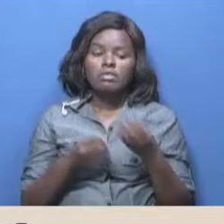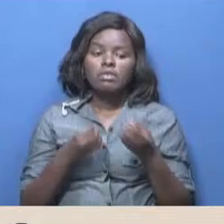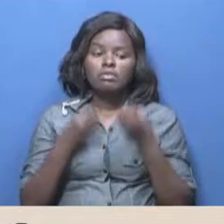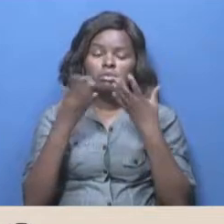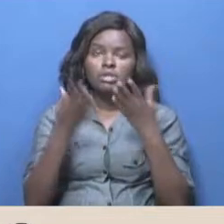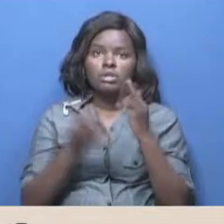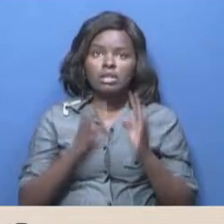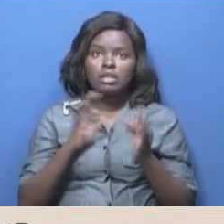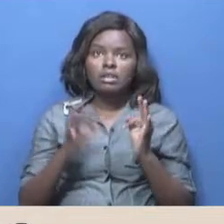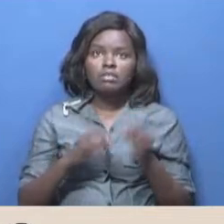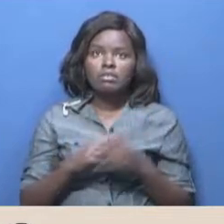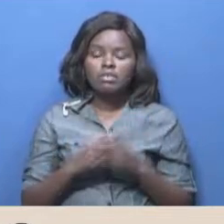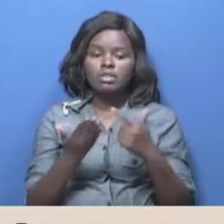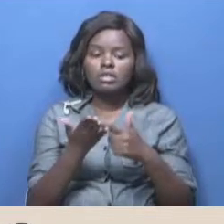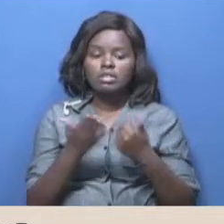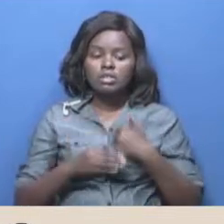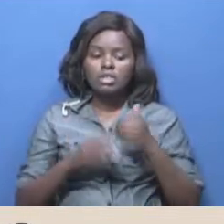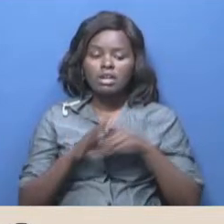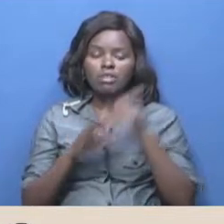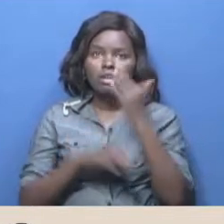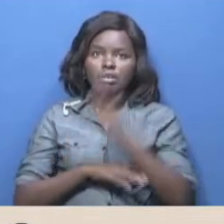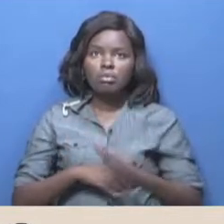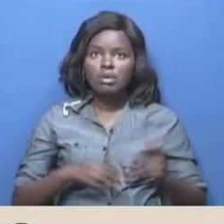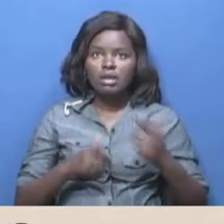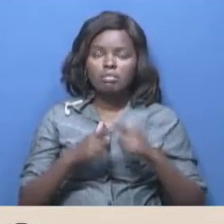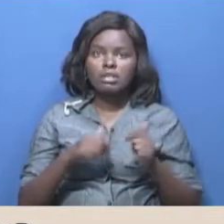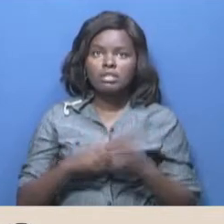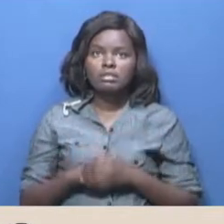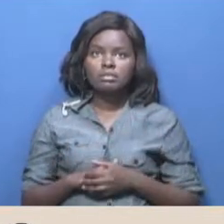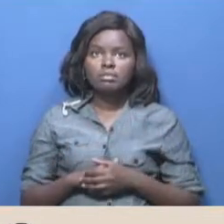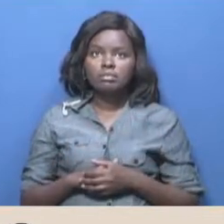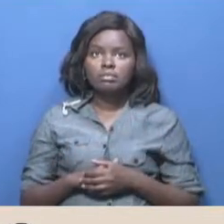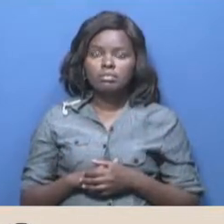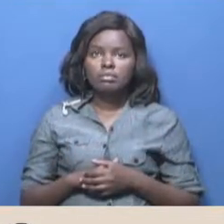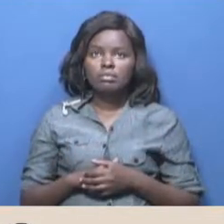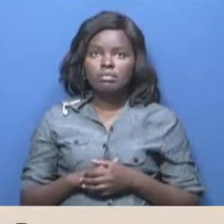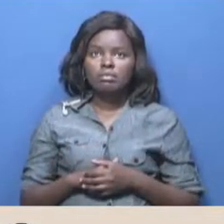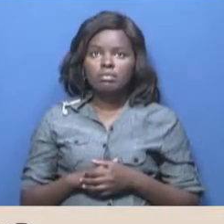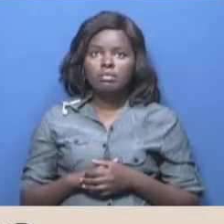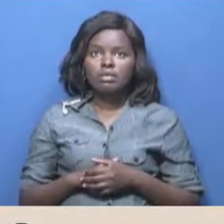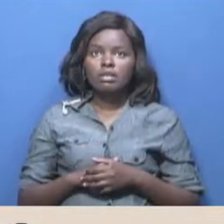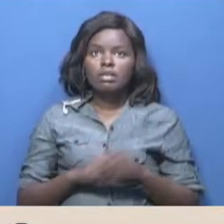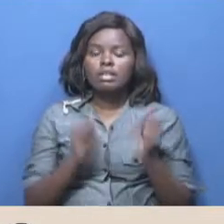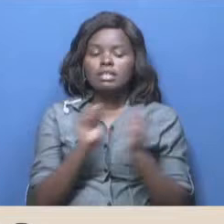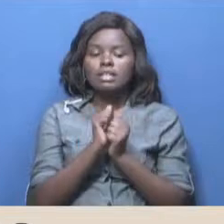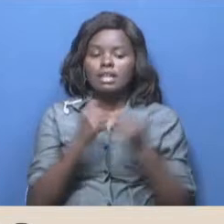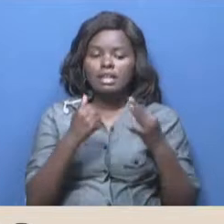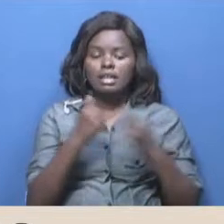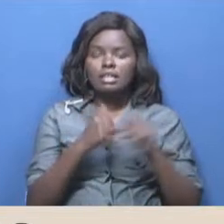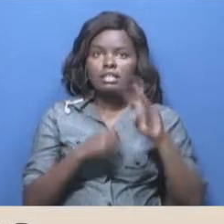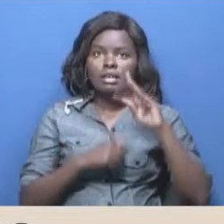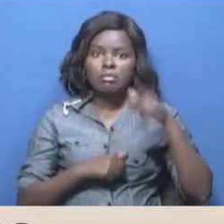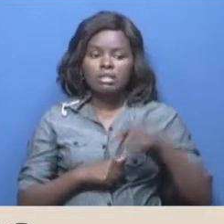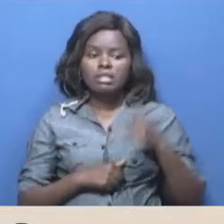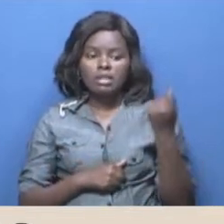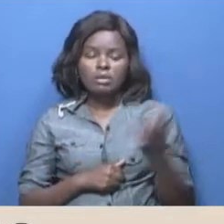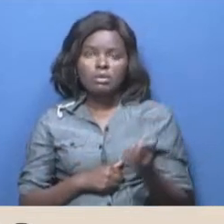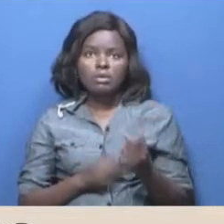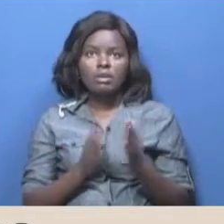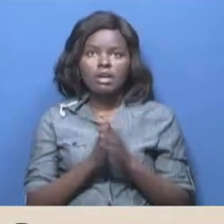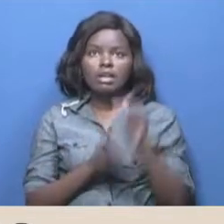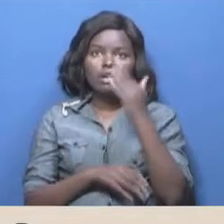kama ni hoja tumeleta bungeni, lakini idadi yetu ya takriban wabunge 18 ni wabunge kidogo sana, na